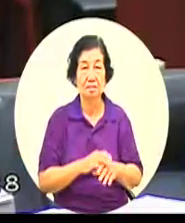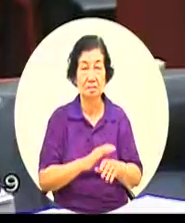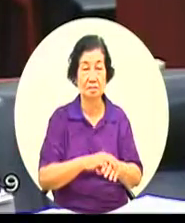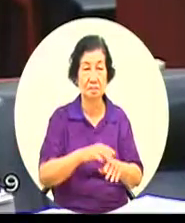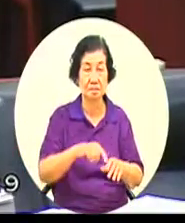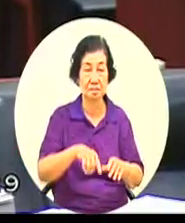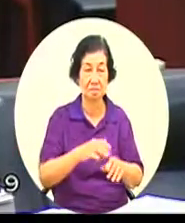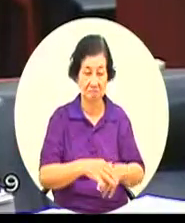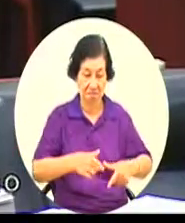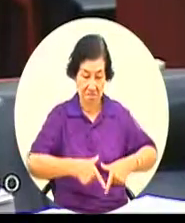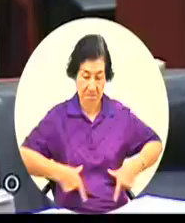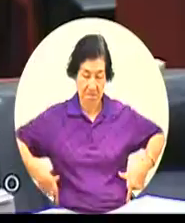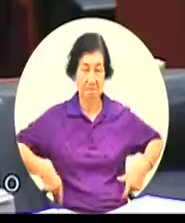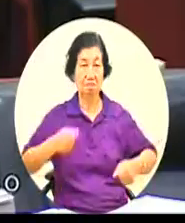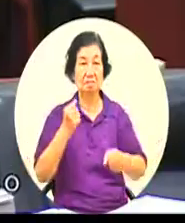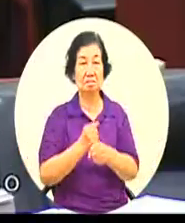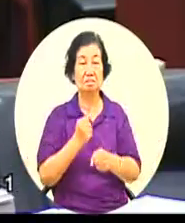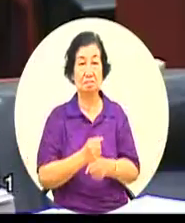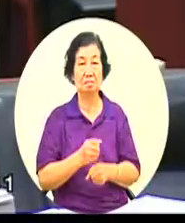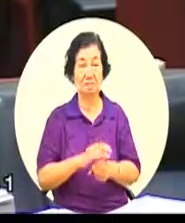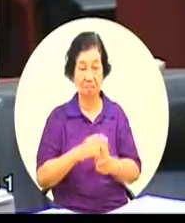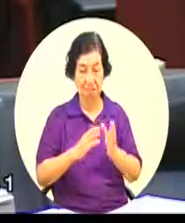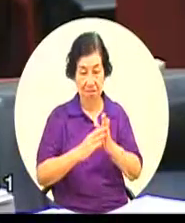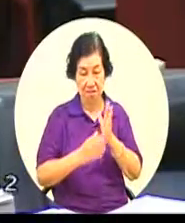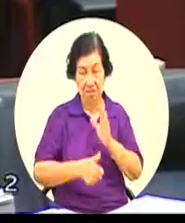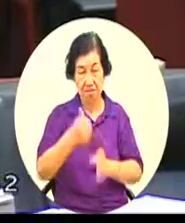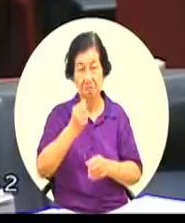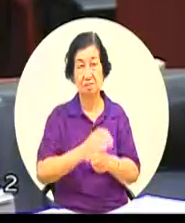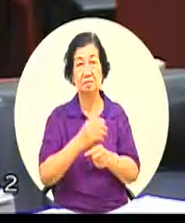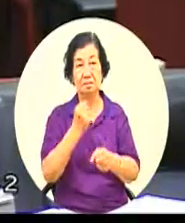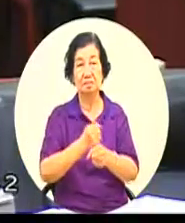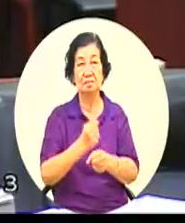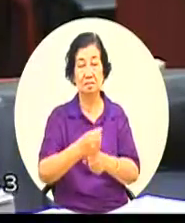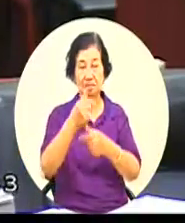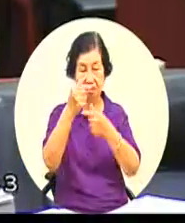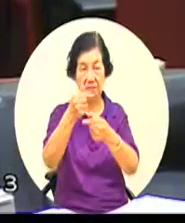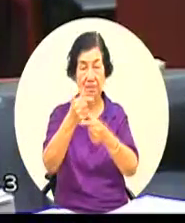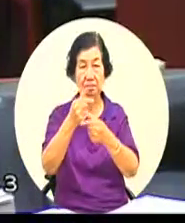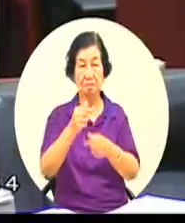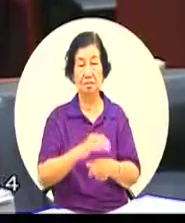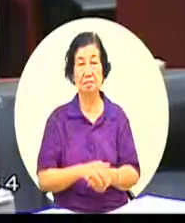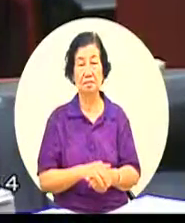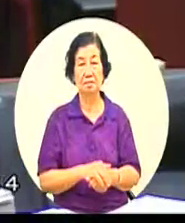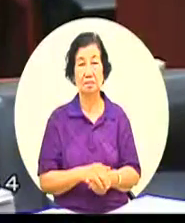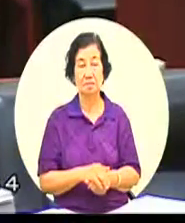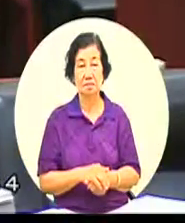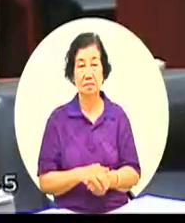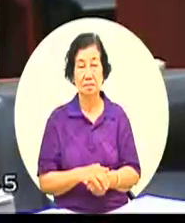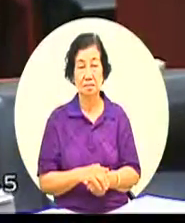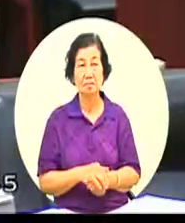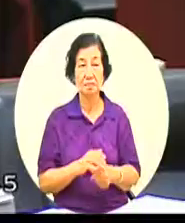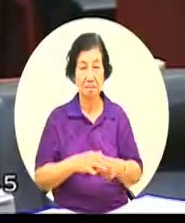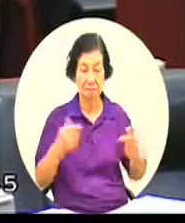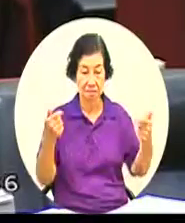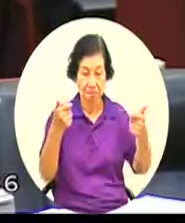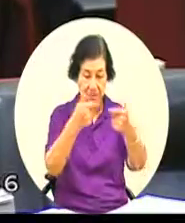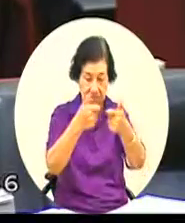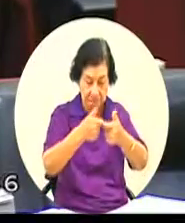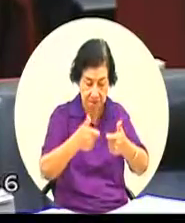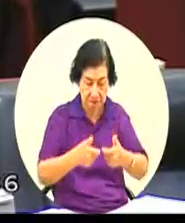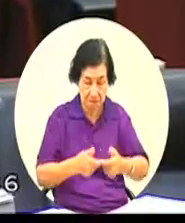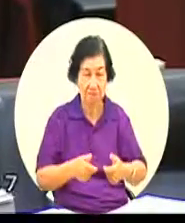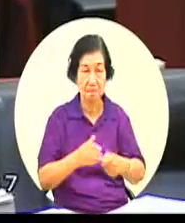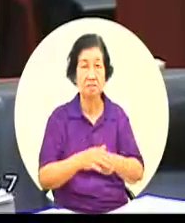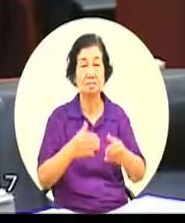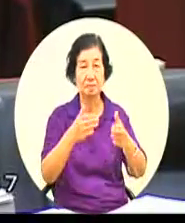托一个咧局长，把这个做好，应该要安怎就安怎。主要配套。一定爱做啊好，